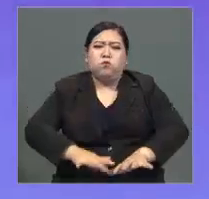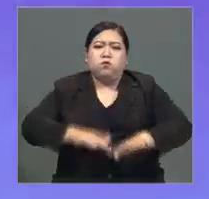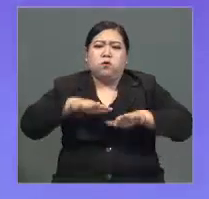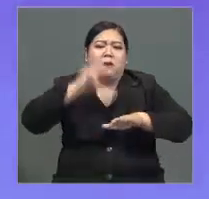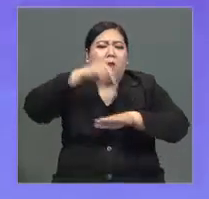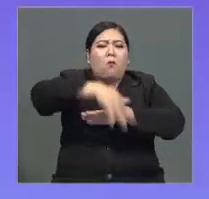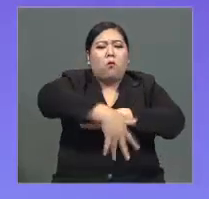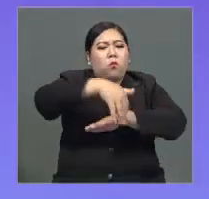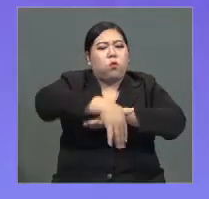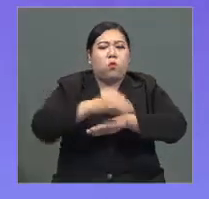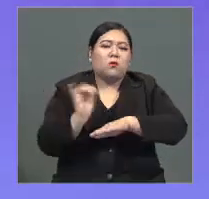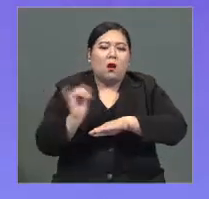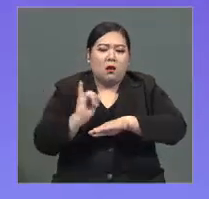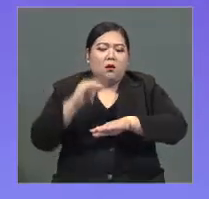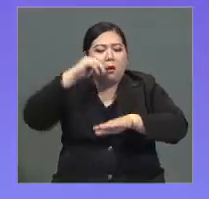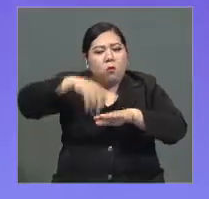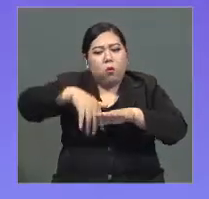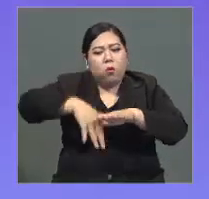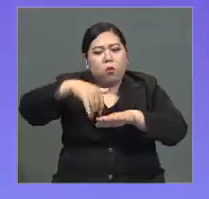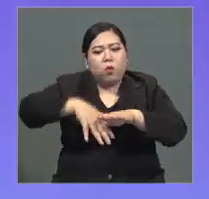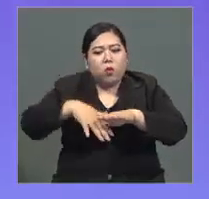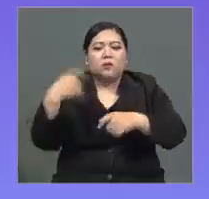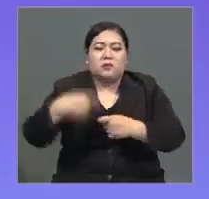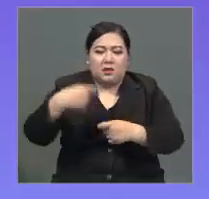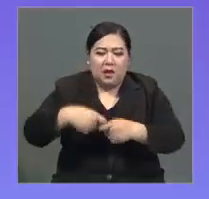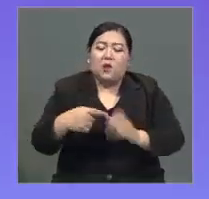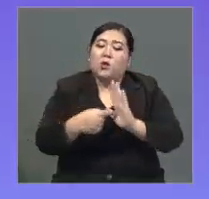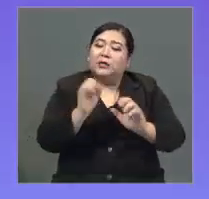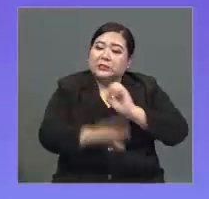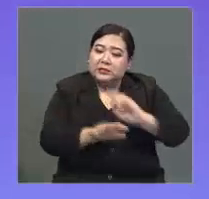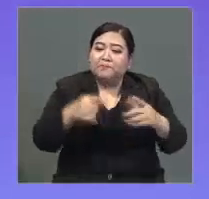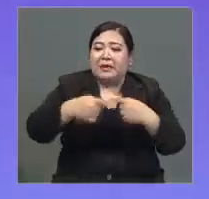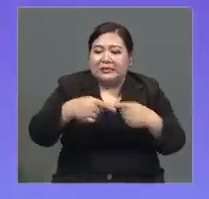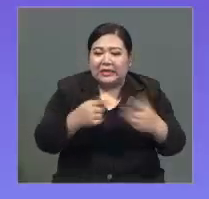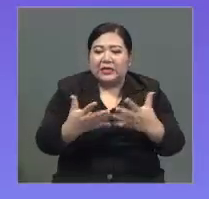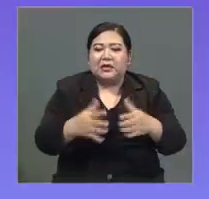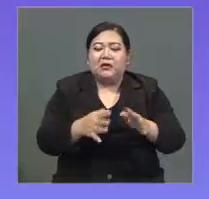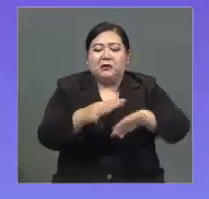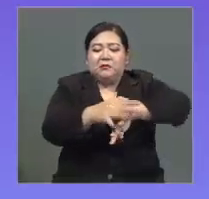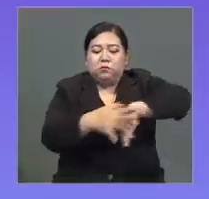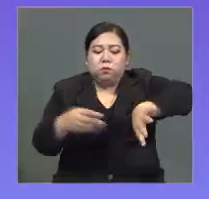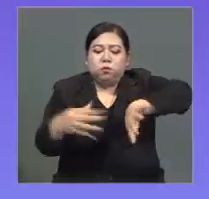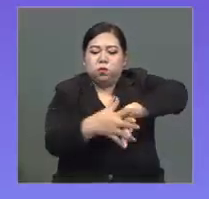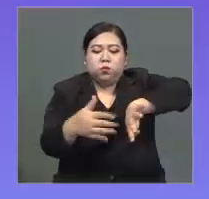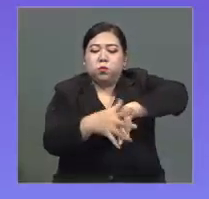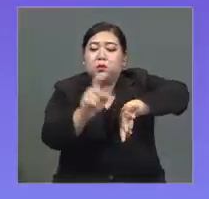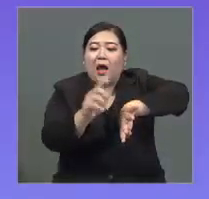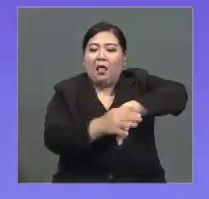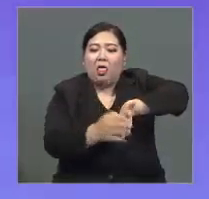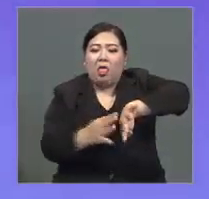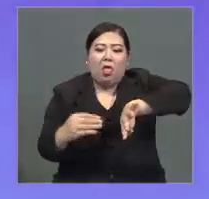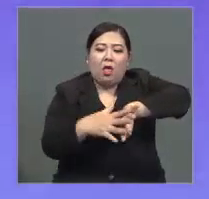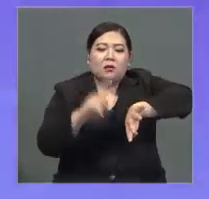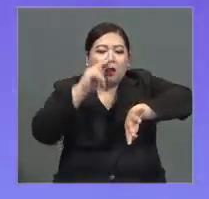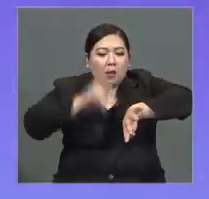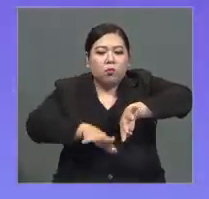ศนมนตกหนักUPางที เรื่องของสิ่งที่เป็ขยาพลาสตกอะไรทไปอุตันเรองข้ออระบายน้ำอัี้กทำให้การระ